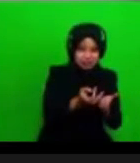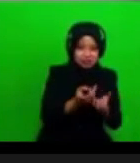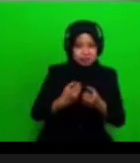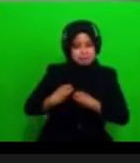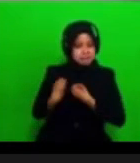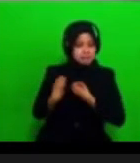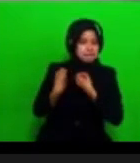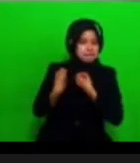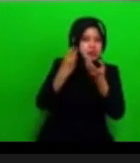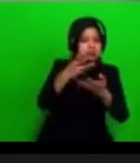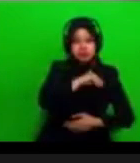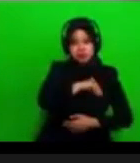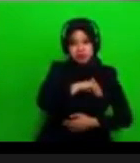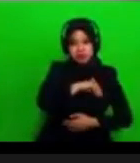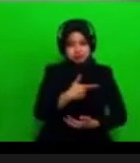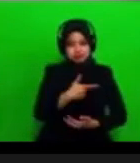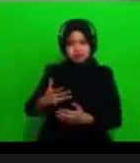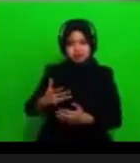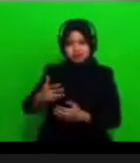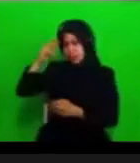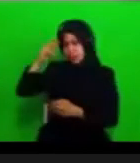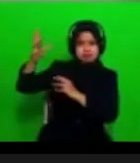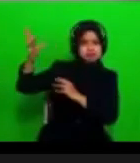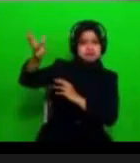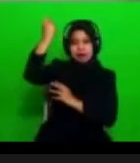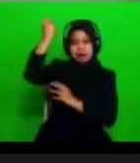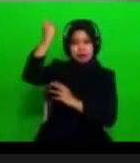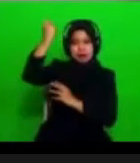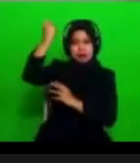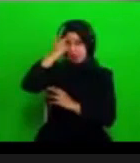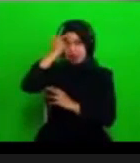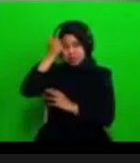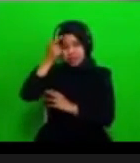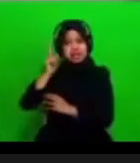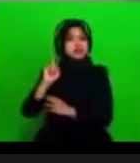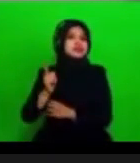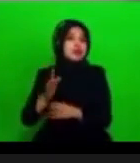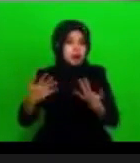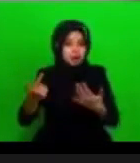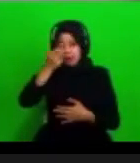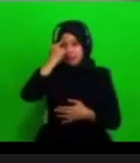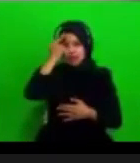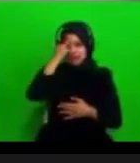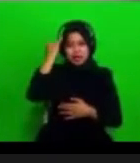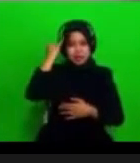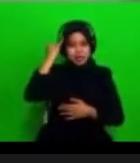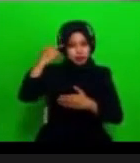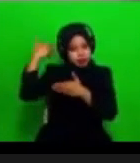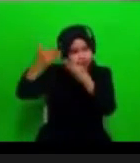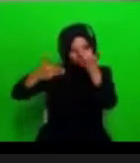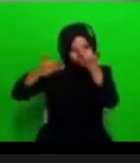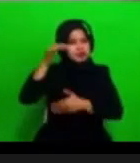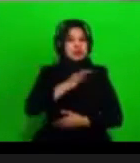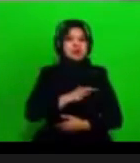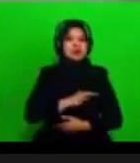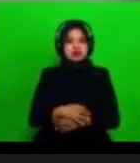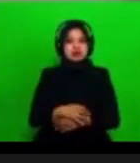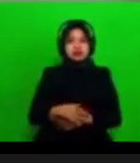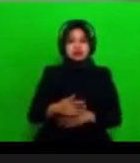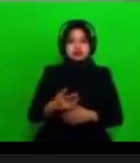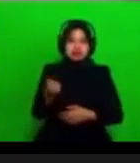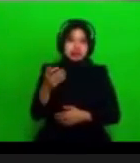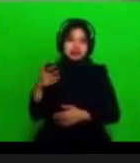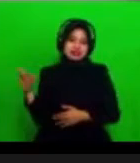mengabdi dan beramal. Capailah impian dengan belajar, karena belajar ilmu yang kekal. Pergi ke